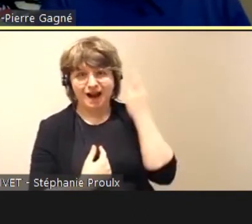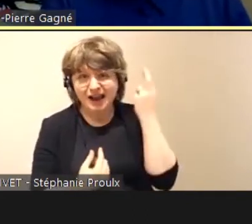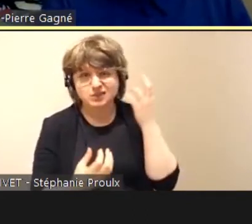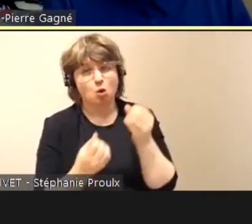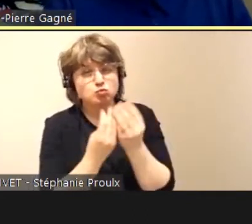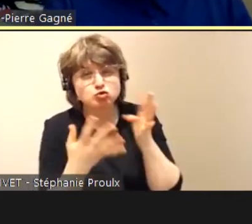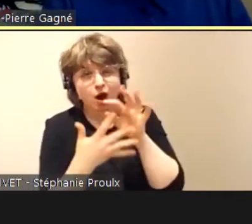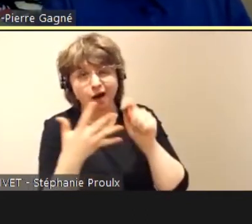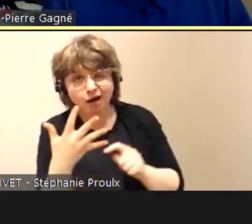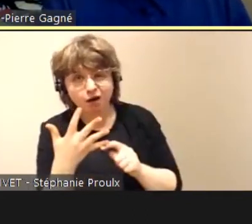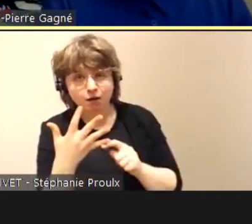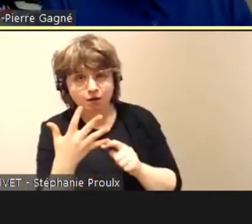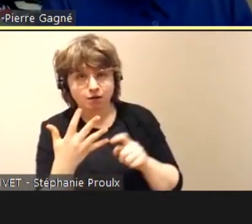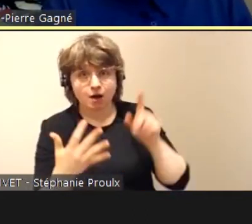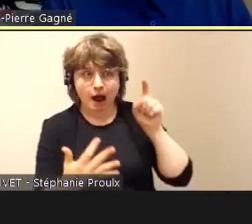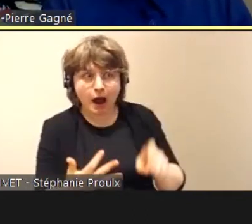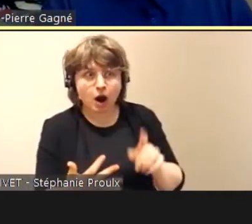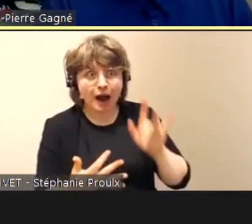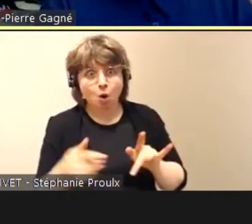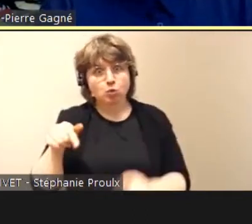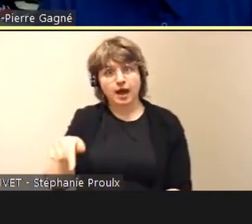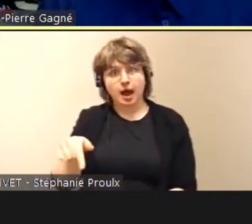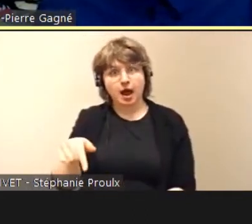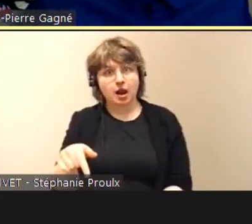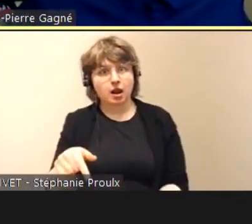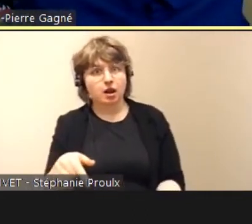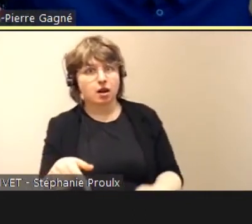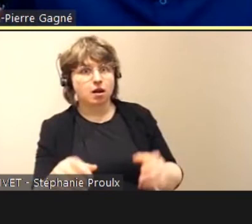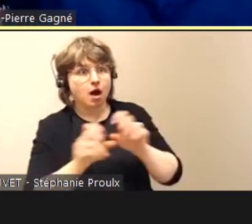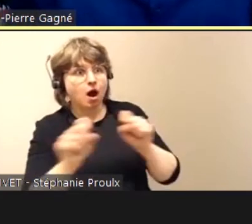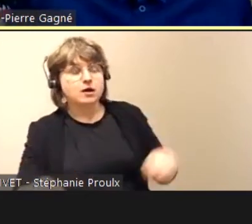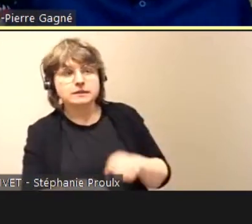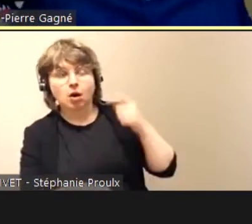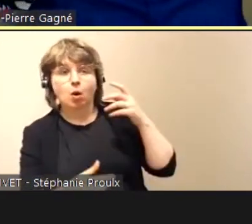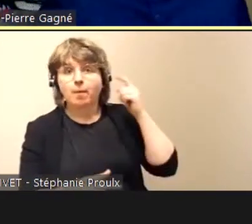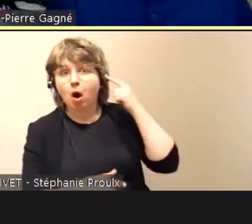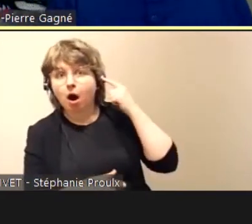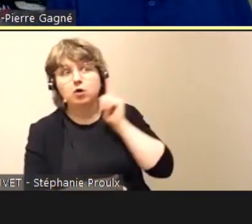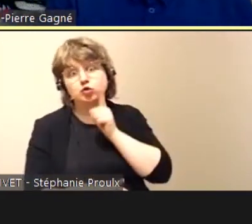Ce n'est pas juste dû à la personne qui écoute et à son système d'audition qui peut-être